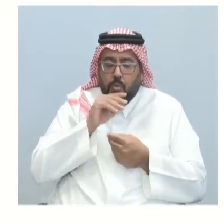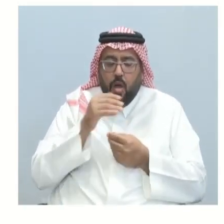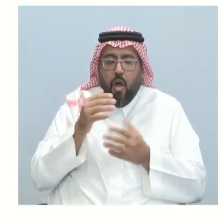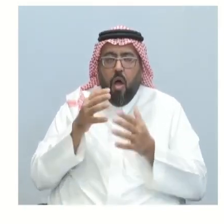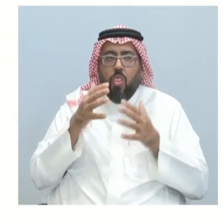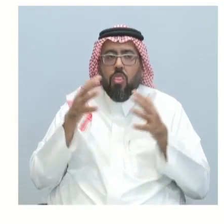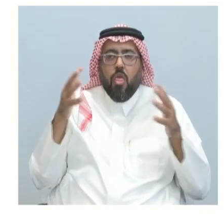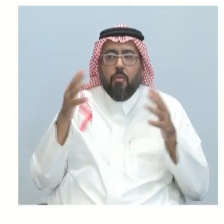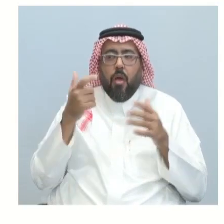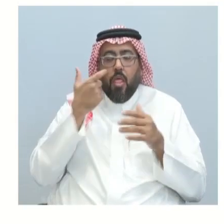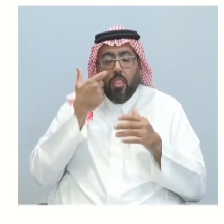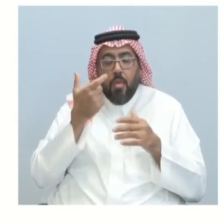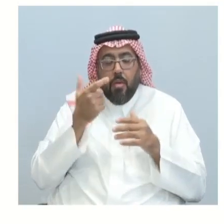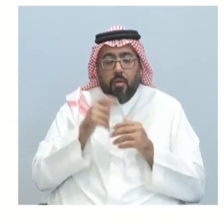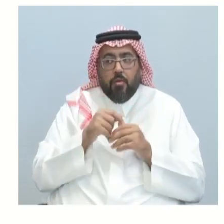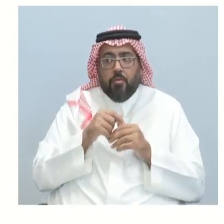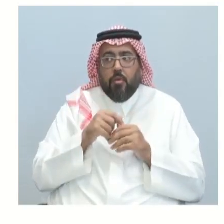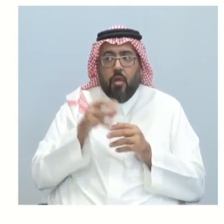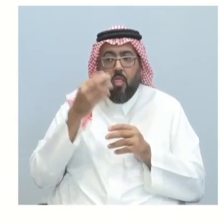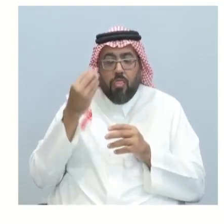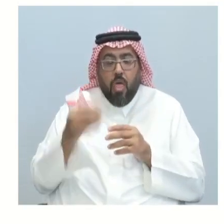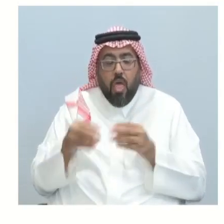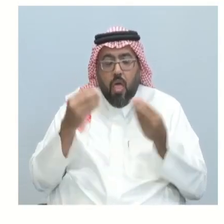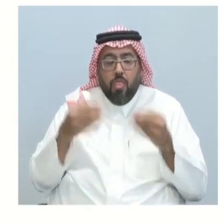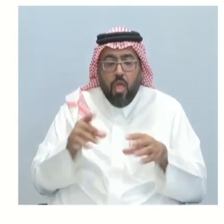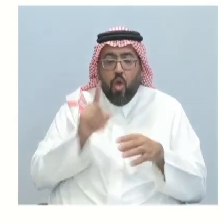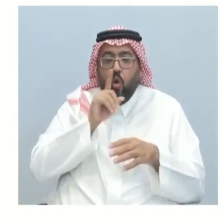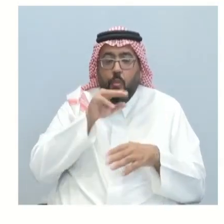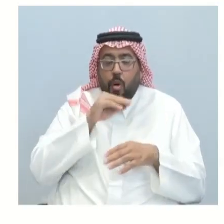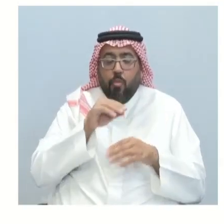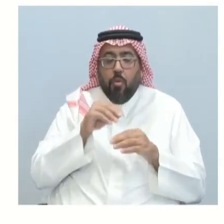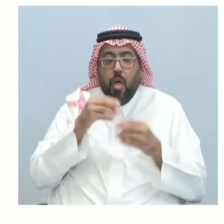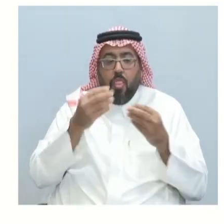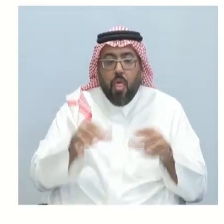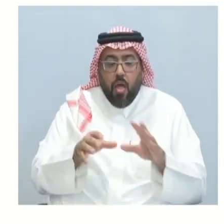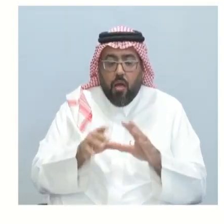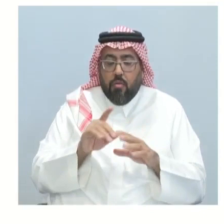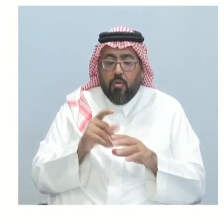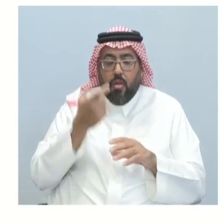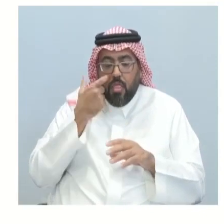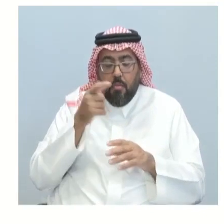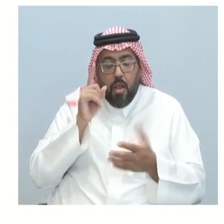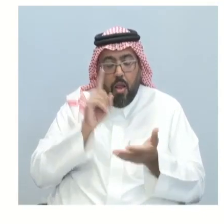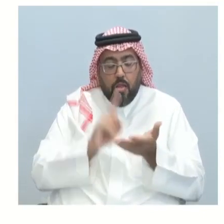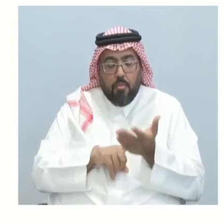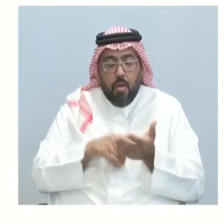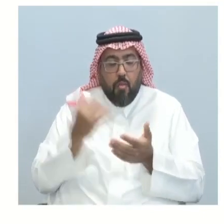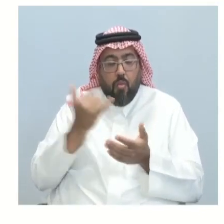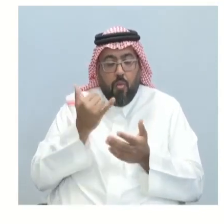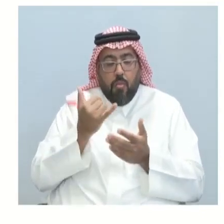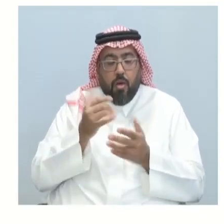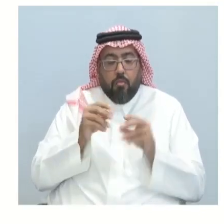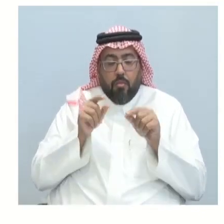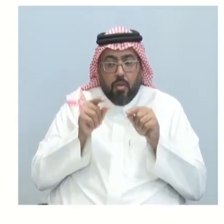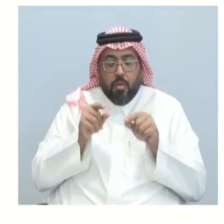عظيم يحذر الانسان من ان يفرط في حق والديه عليه يجب عليه ان يحرص غايه